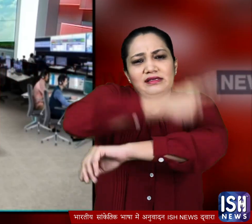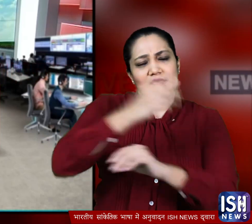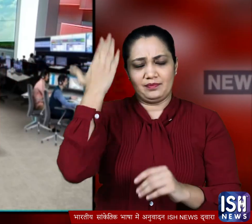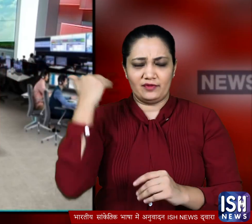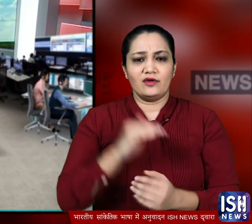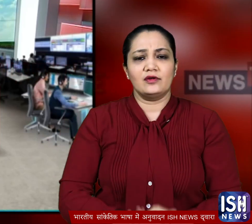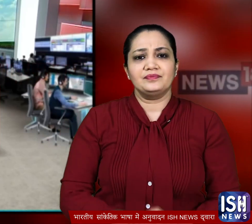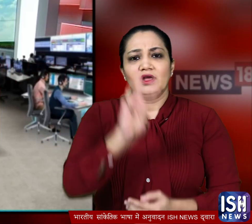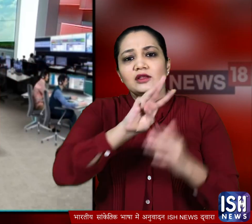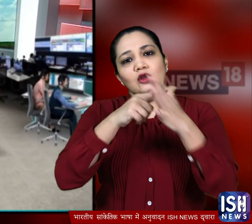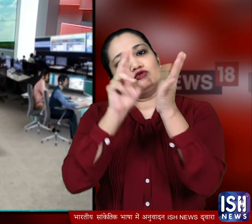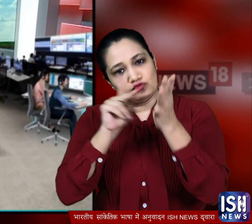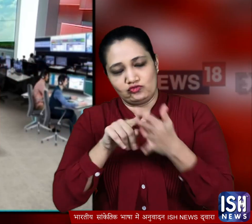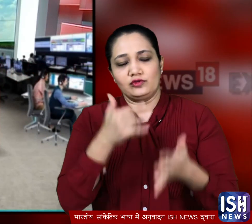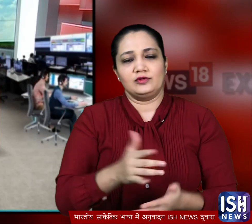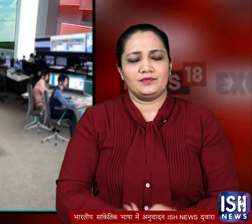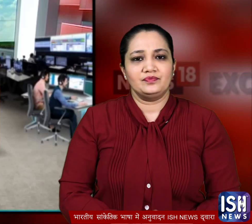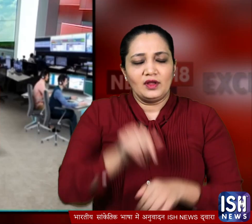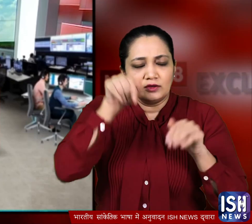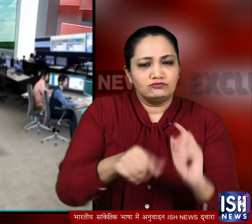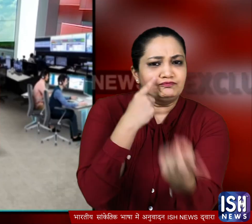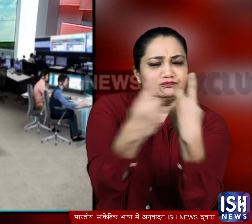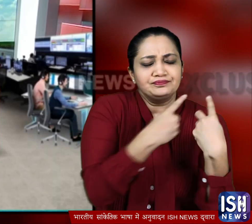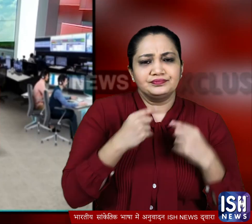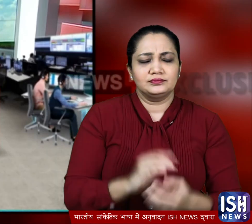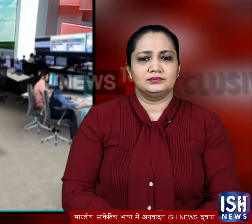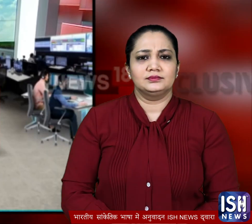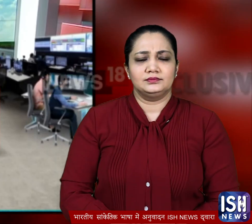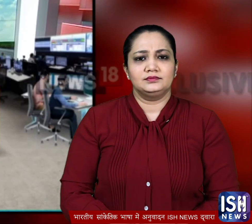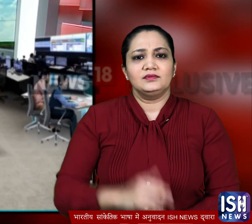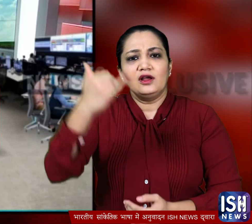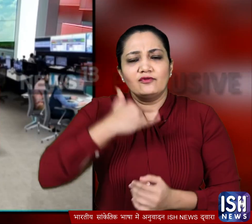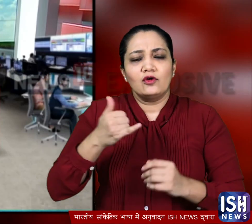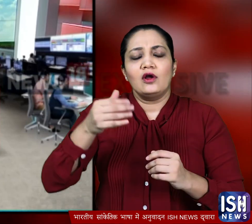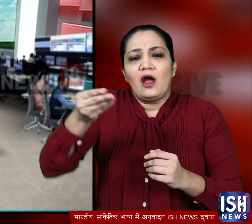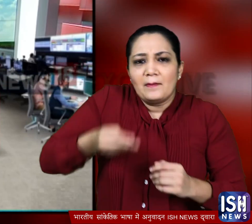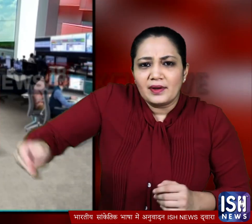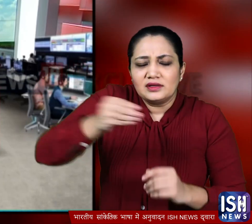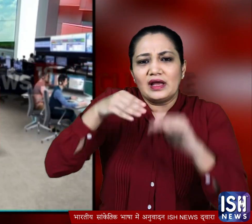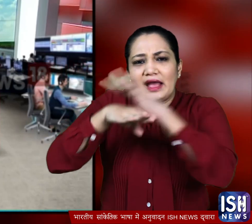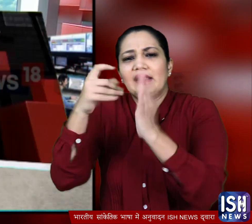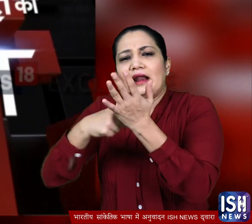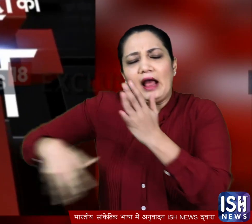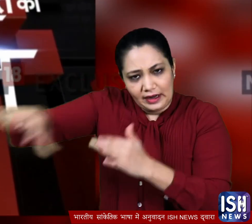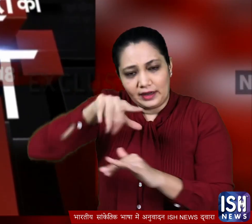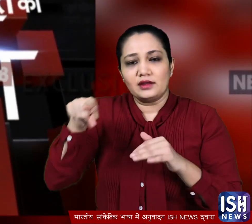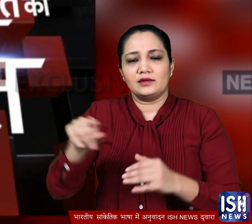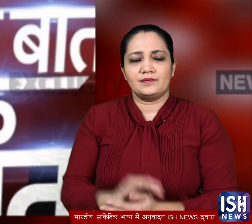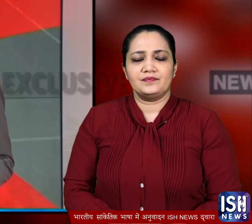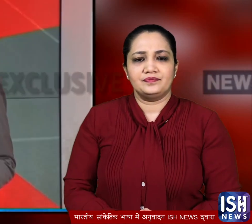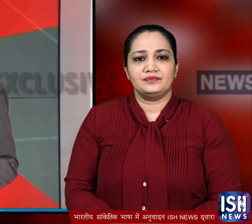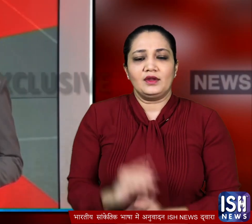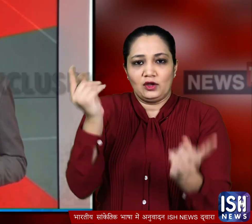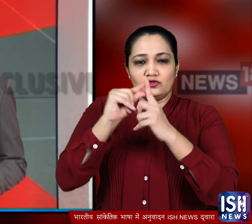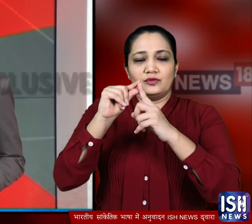पहले यानी 3 जून को आया था, जिसकी पड़ताल की गई तो पता चला कि यह फोन पश्चिम बंगाल के रानाघाट से किया गया था।